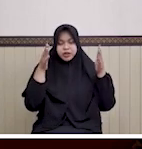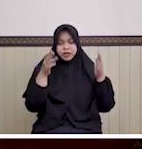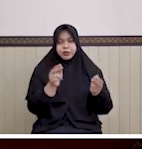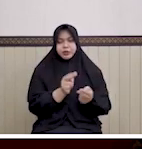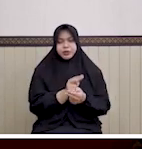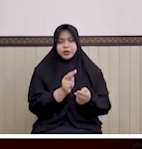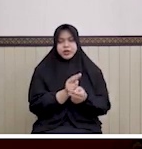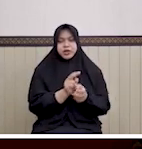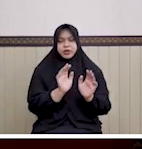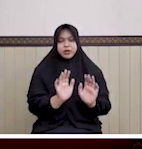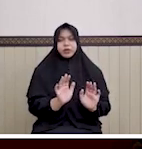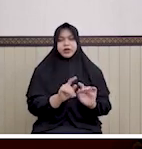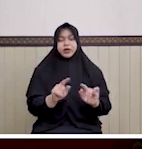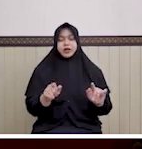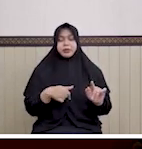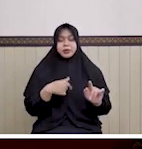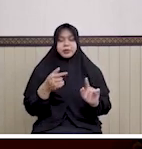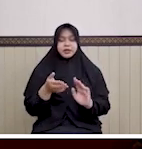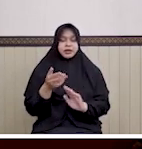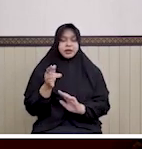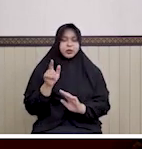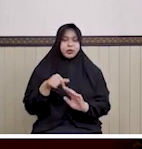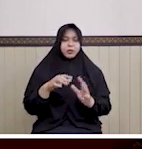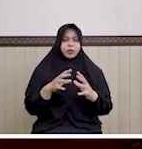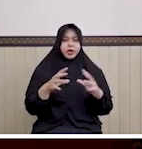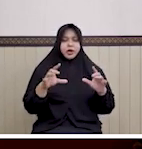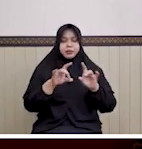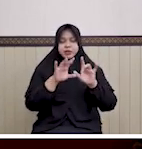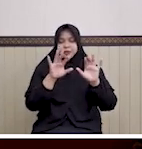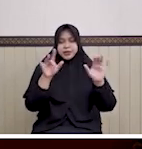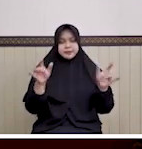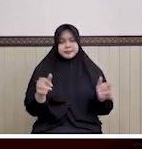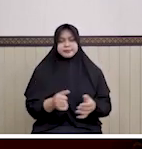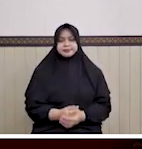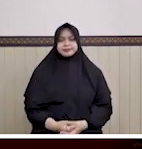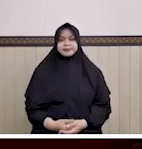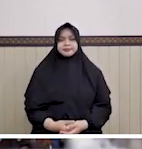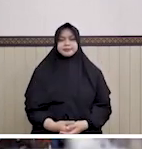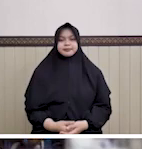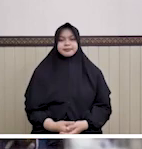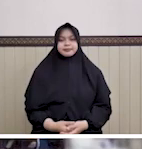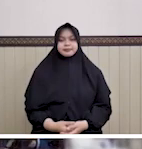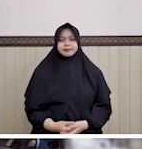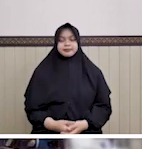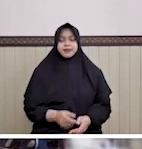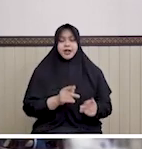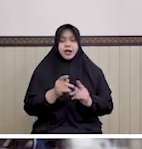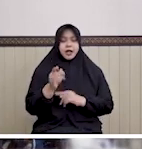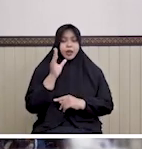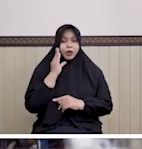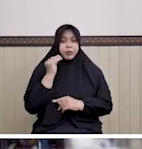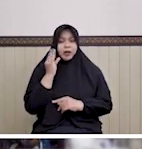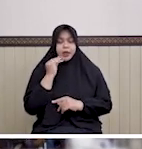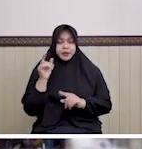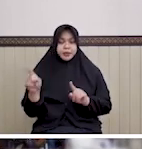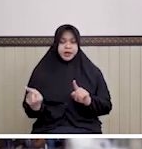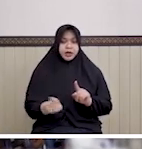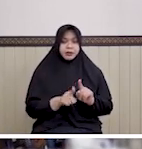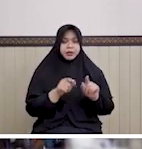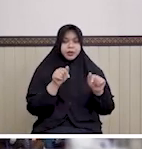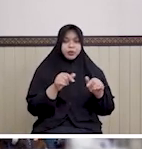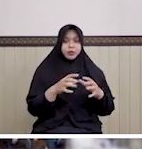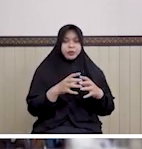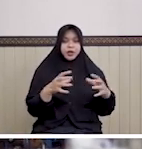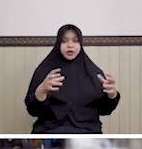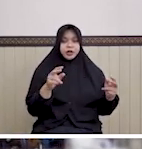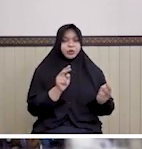pemerkosaan gatul Agan Seksual itu bentuknya sangat beragam ya kalau pengalaman yang kami dampingi itu memang